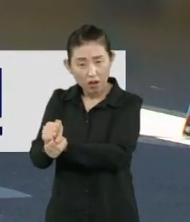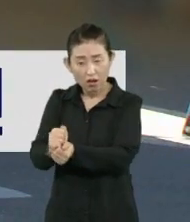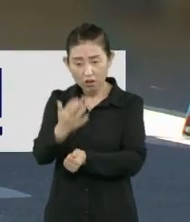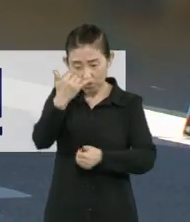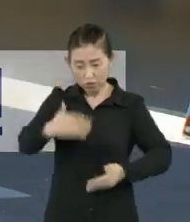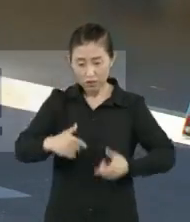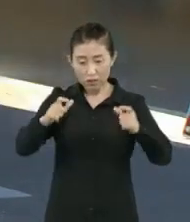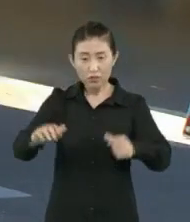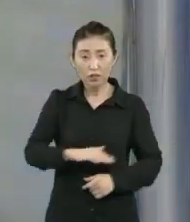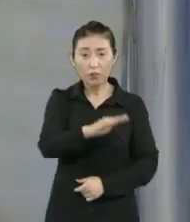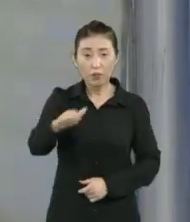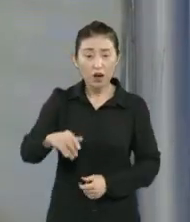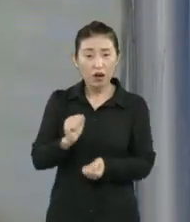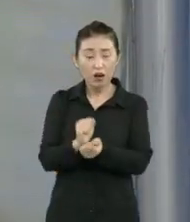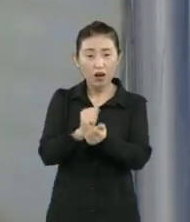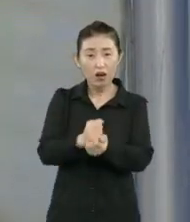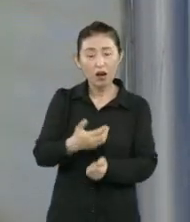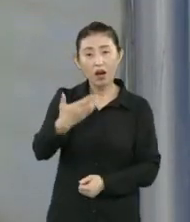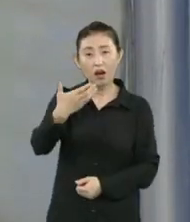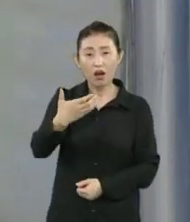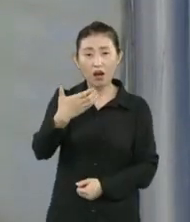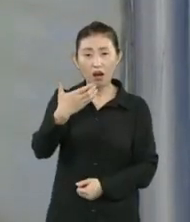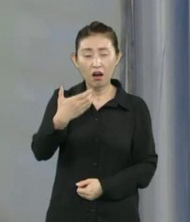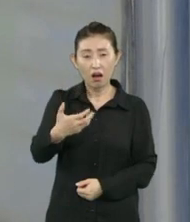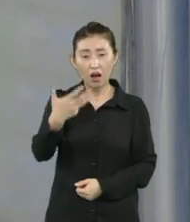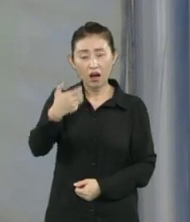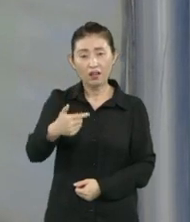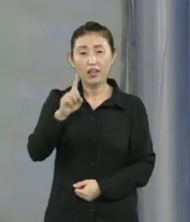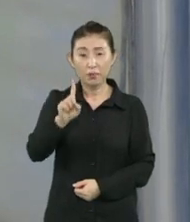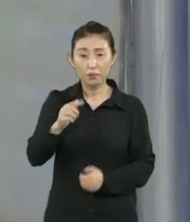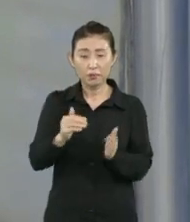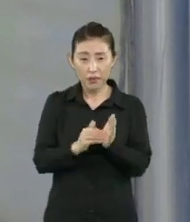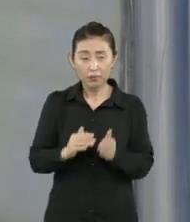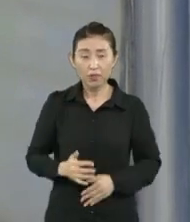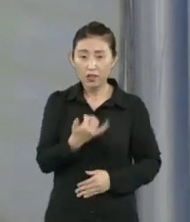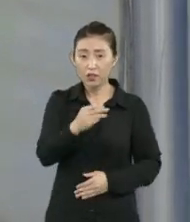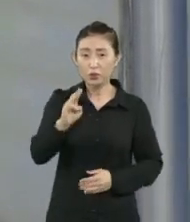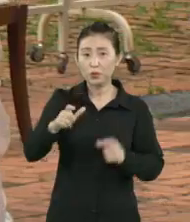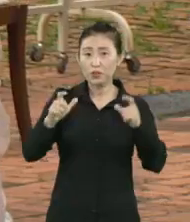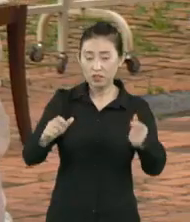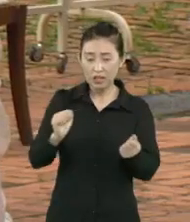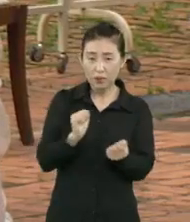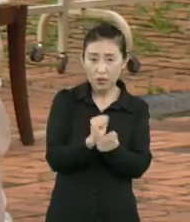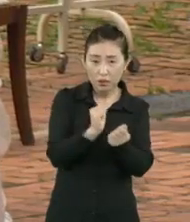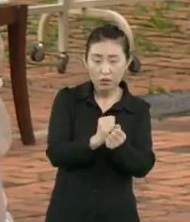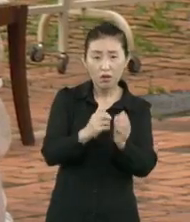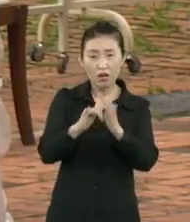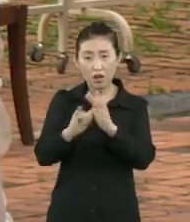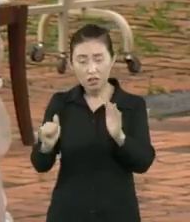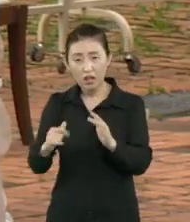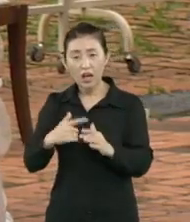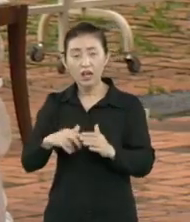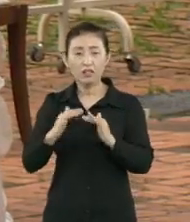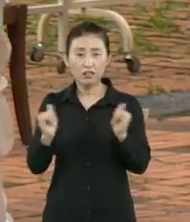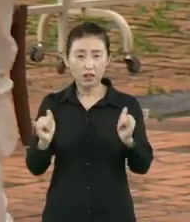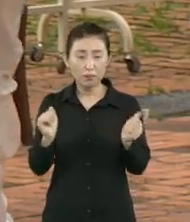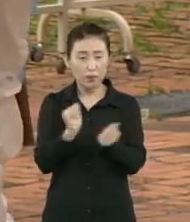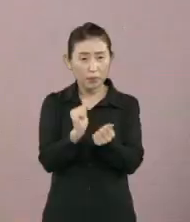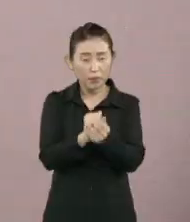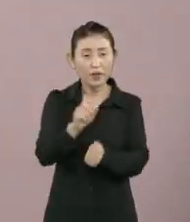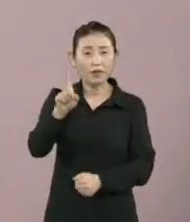충남 에서만 모두 안 한 명이 추가됐습니다 세종 에서도 확진 자 의 가족과 지인 등 모두 11명이